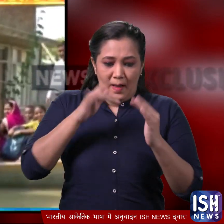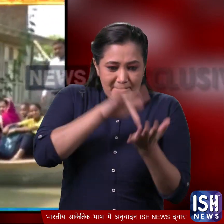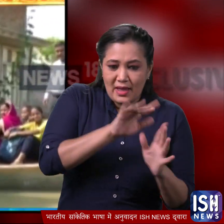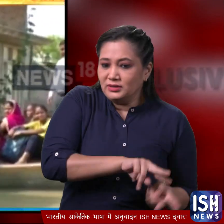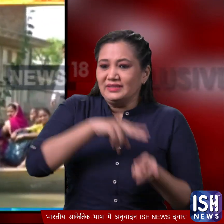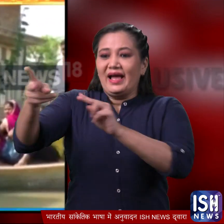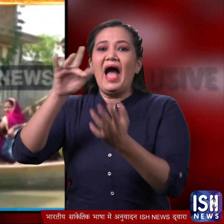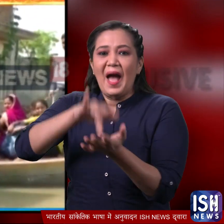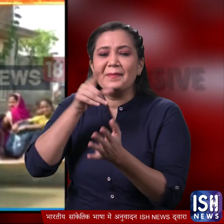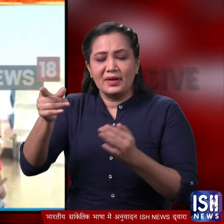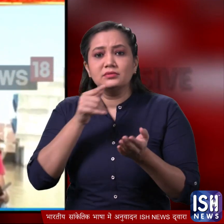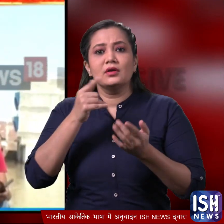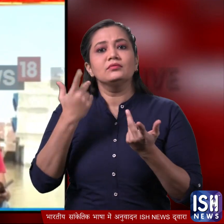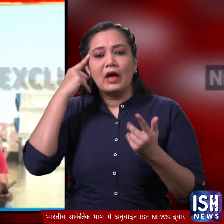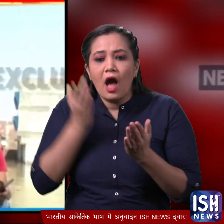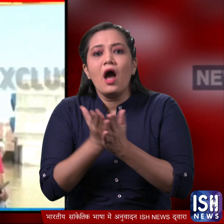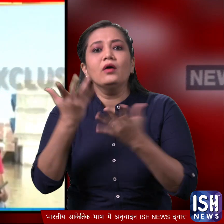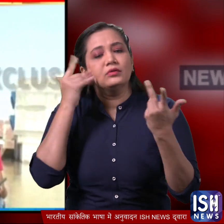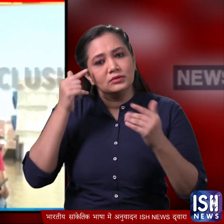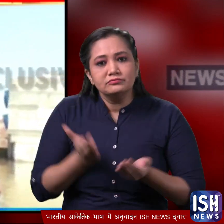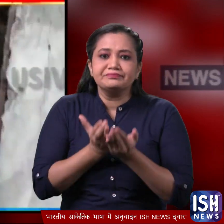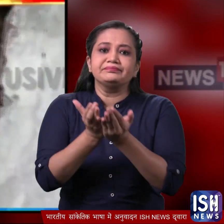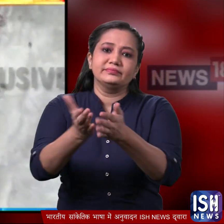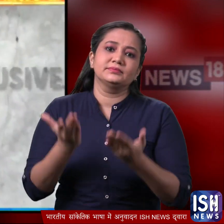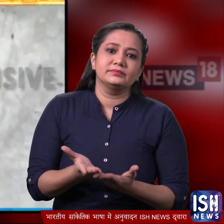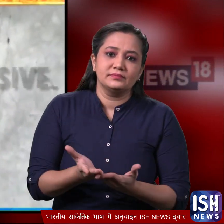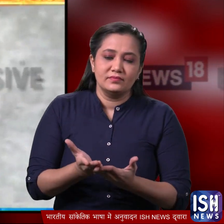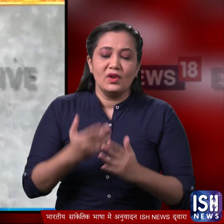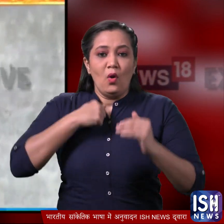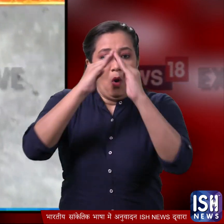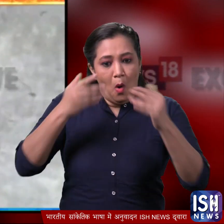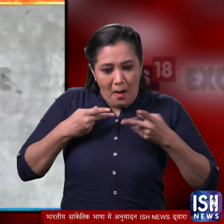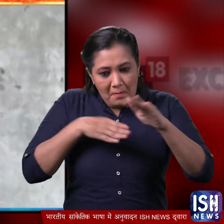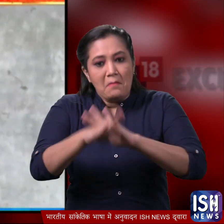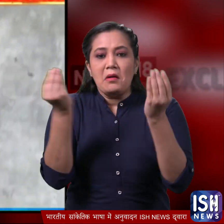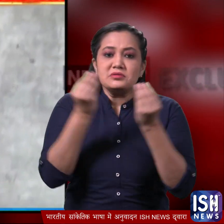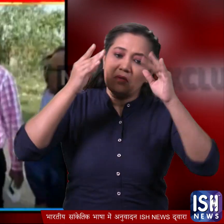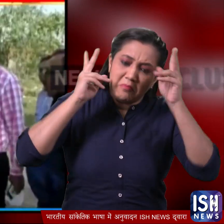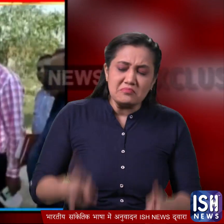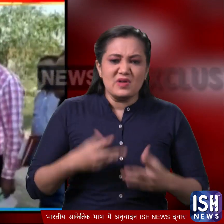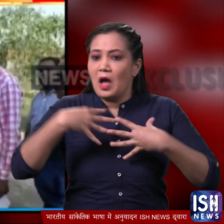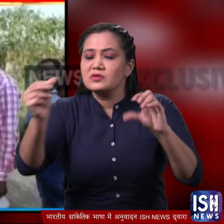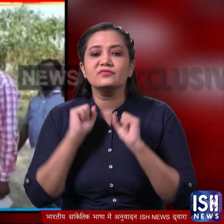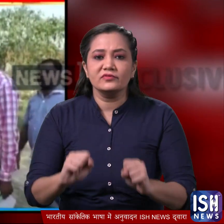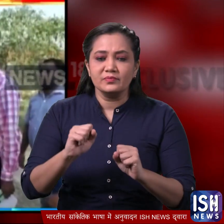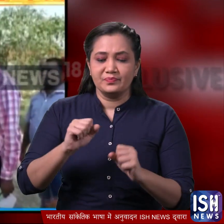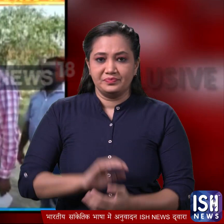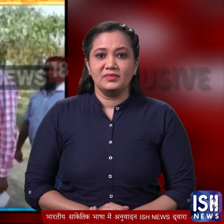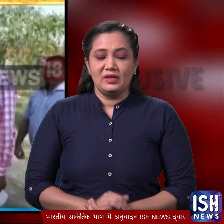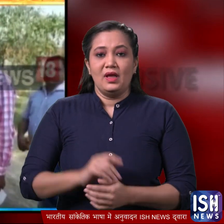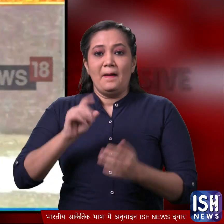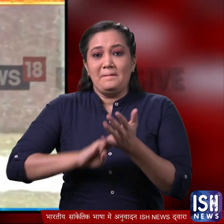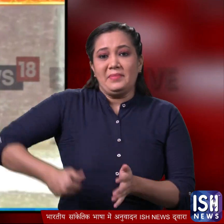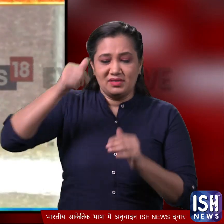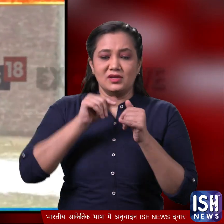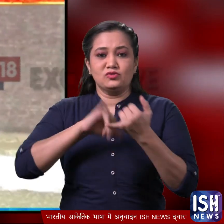एक जगह से दूसरी जगह जाने के लिए लोगों को नावों पर बैठना पड़ा। कई लोग तो अपने घरों में ही कैद हो गए। वहीं राज्य के कैबिनेट मंत्री